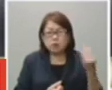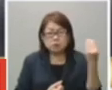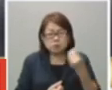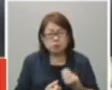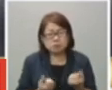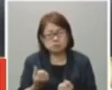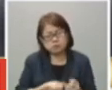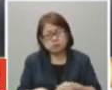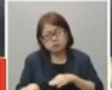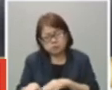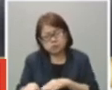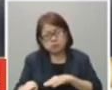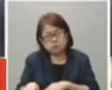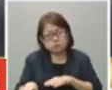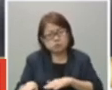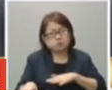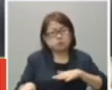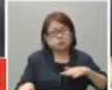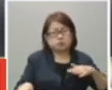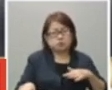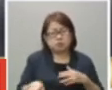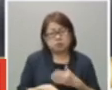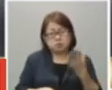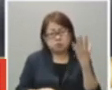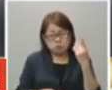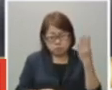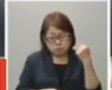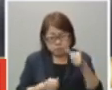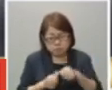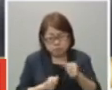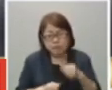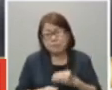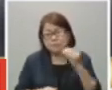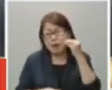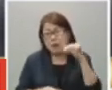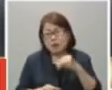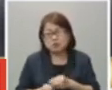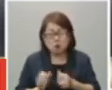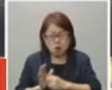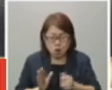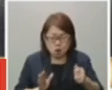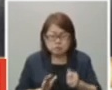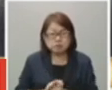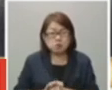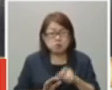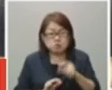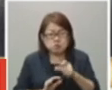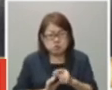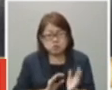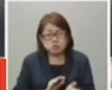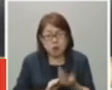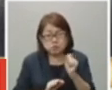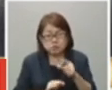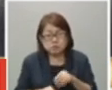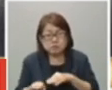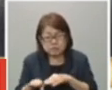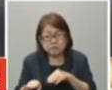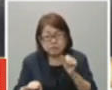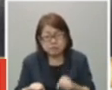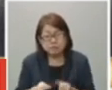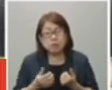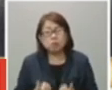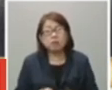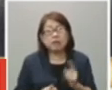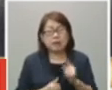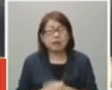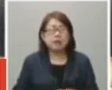ขึ้นมากขึ้นสมัยก่อนครับท่านประธานท่านออกจากบ้านเนี่ยนะครับรถติดเฉพาะชั่วโมงเร่งด่วนปัจจุบันนี้ท่านออกไปเถอะ